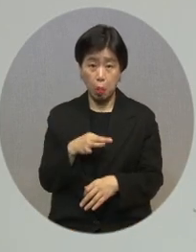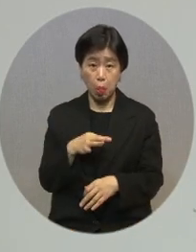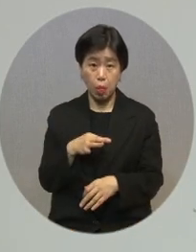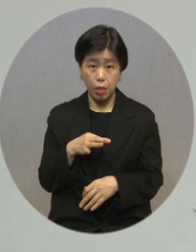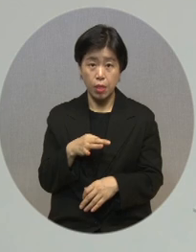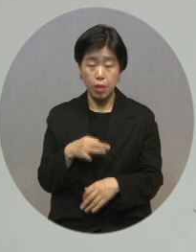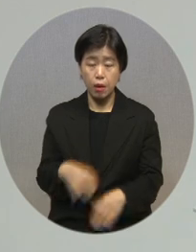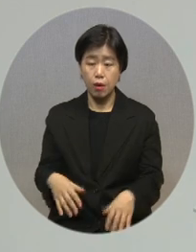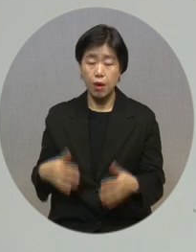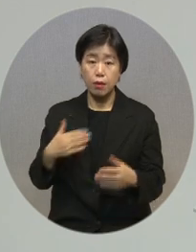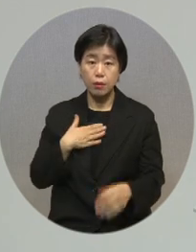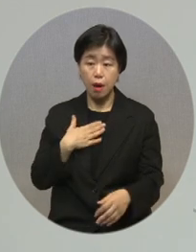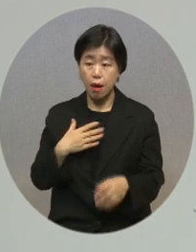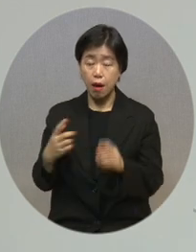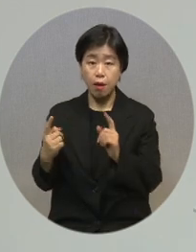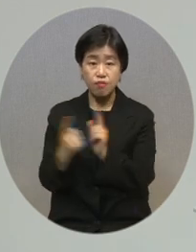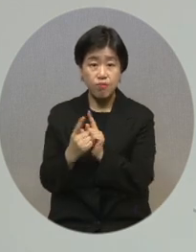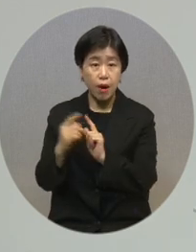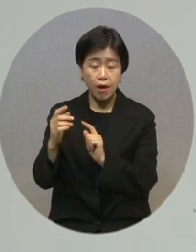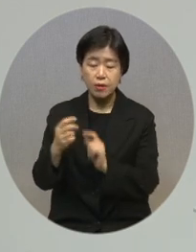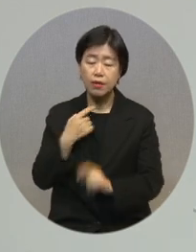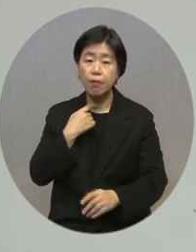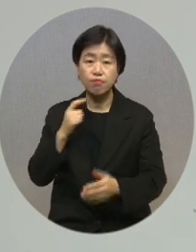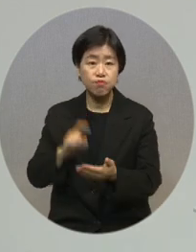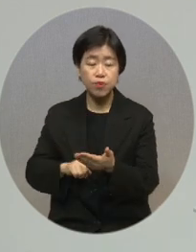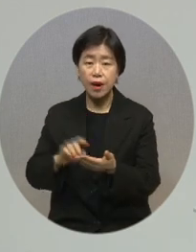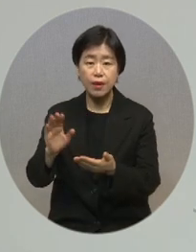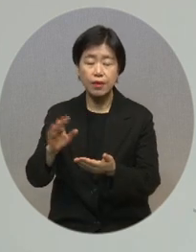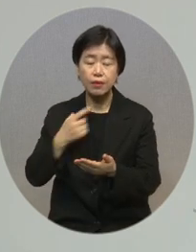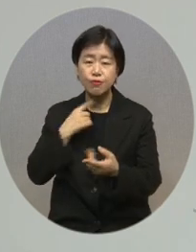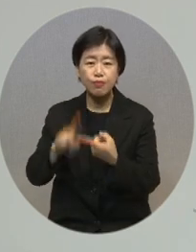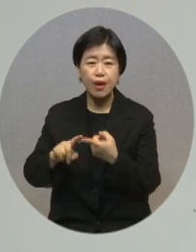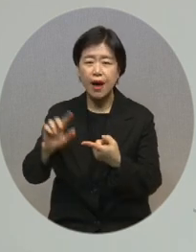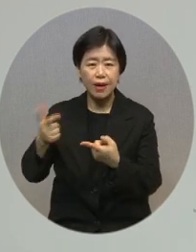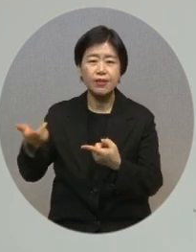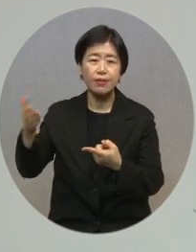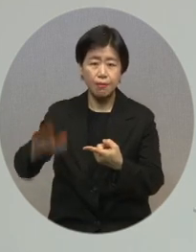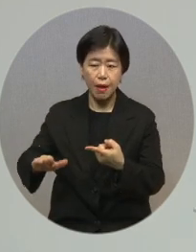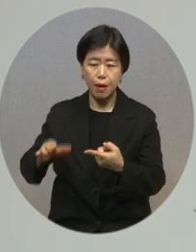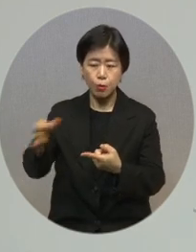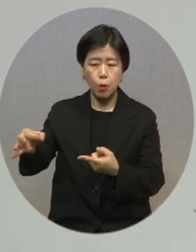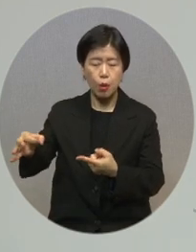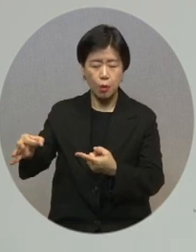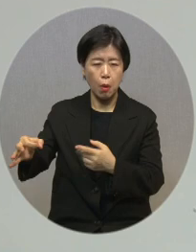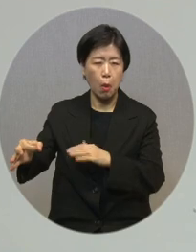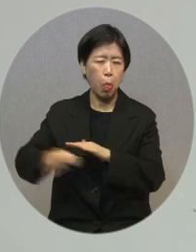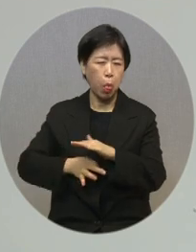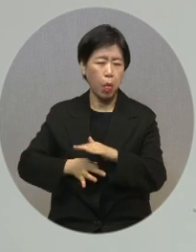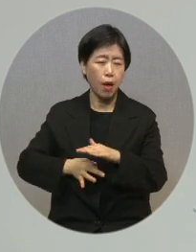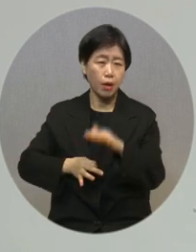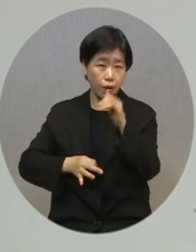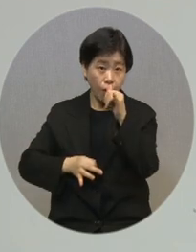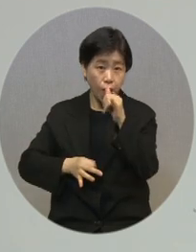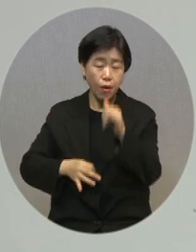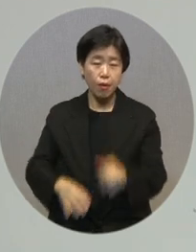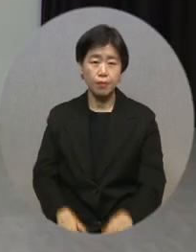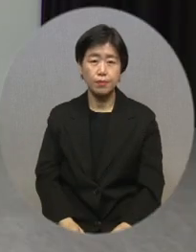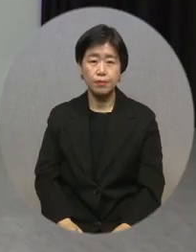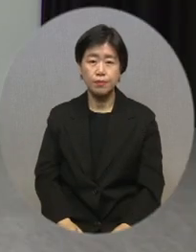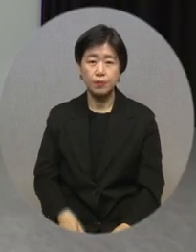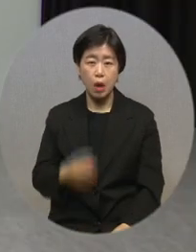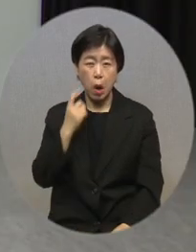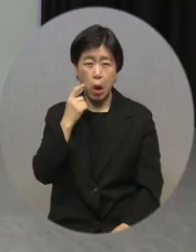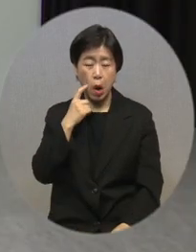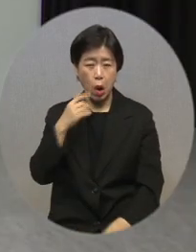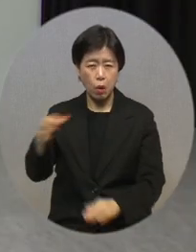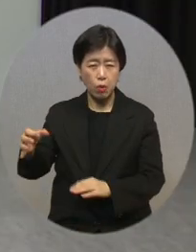안 되는데 그 좀 요건을 만들어서 그 산재 그 급여를 그 받거나 아니면은